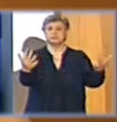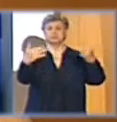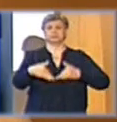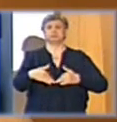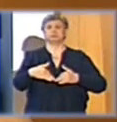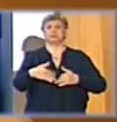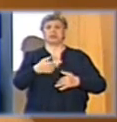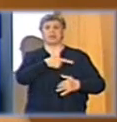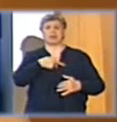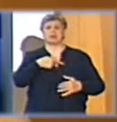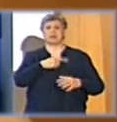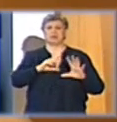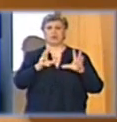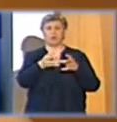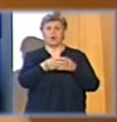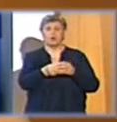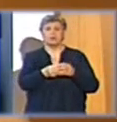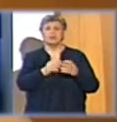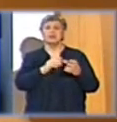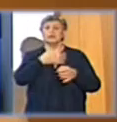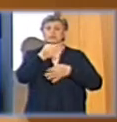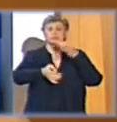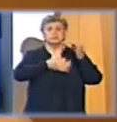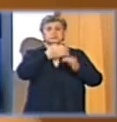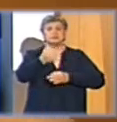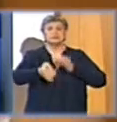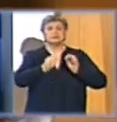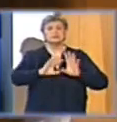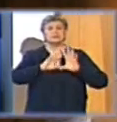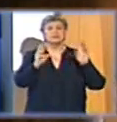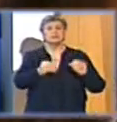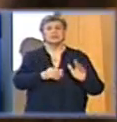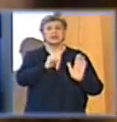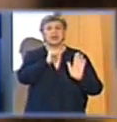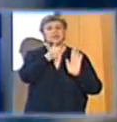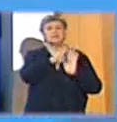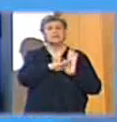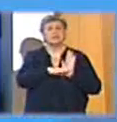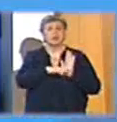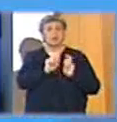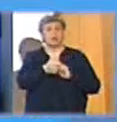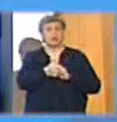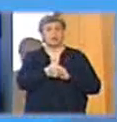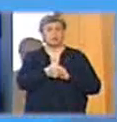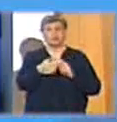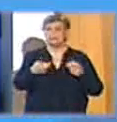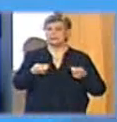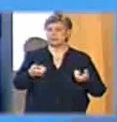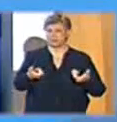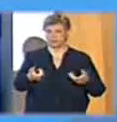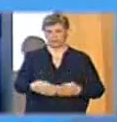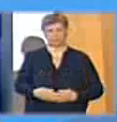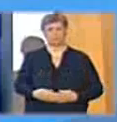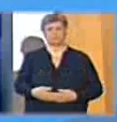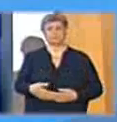Πολιτικών Αρχηγών, εν ώψη βέβαια της πρότασής σας για τη συνταγματική αναθεώρηση. Όπως σας είπα και στο